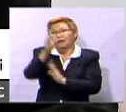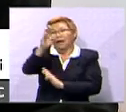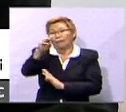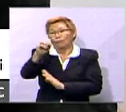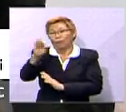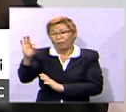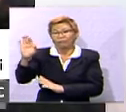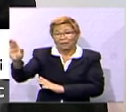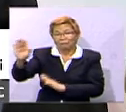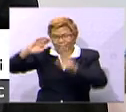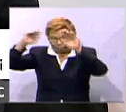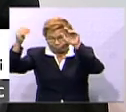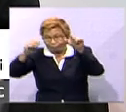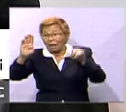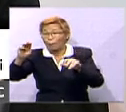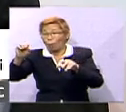Kewangan akan menumpukan